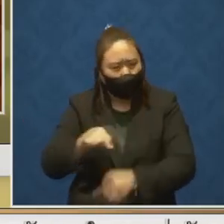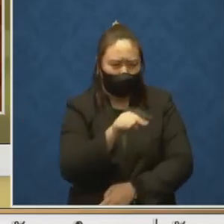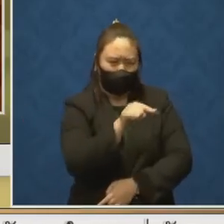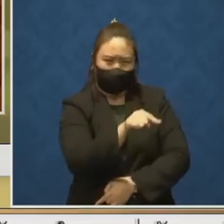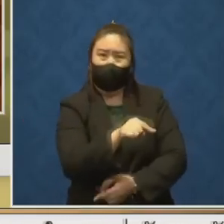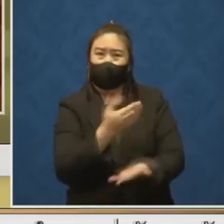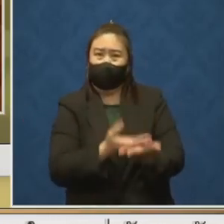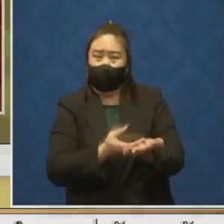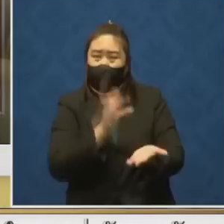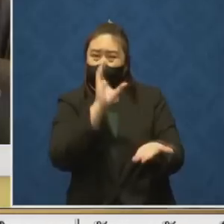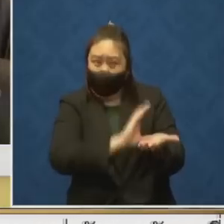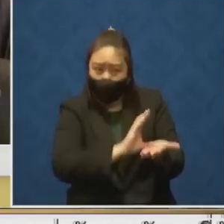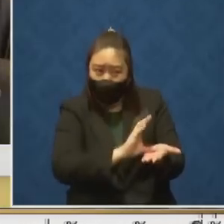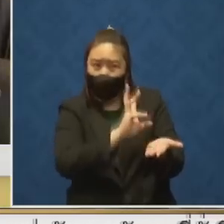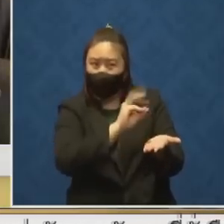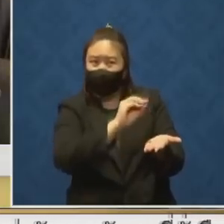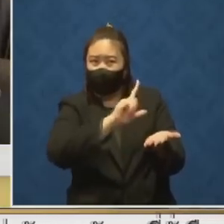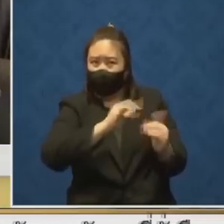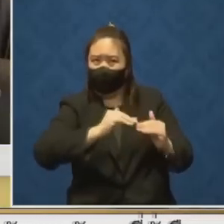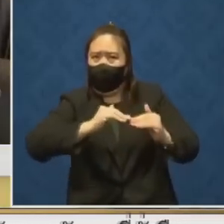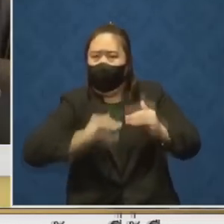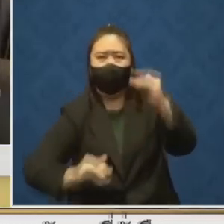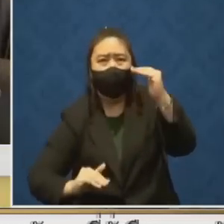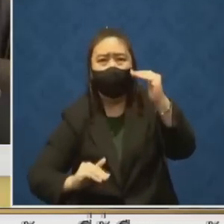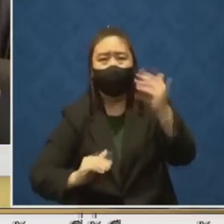บยอดเงิน 60 ลานบาทมากให่นะ